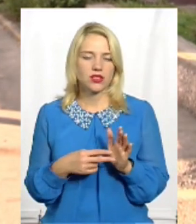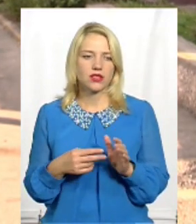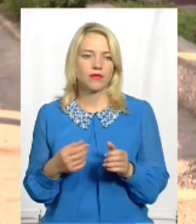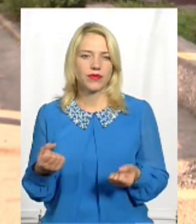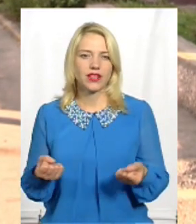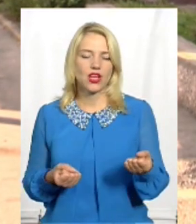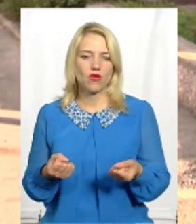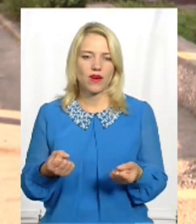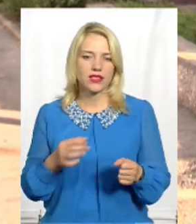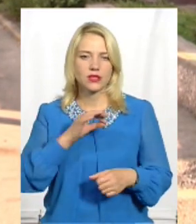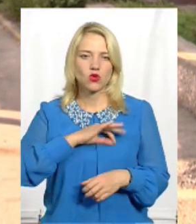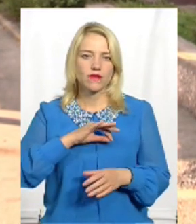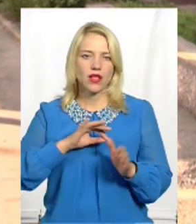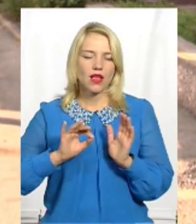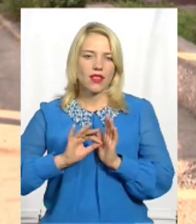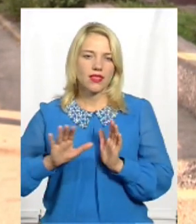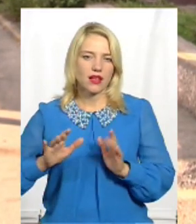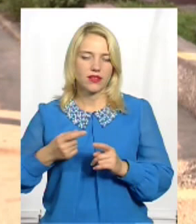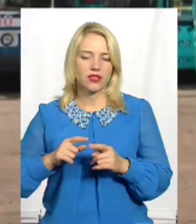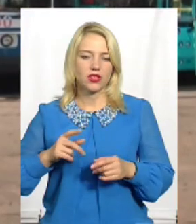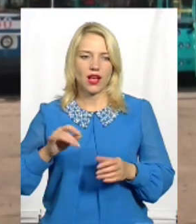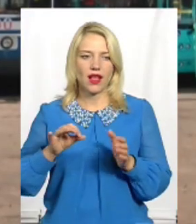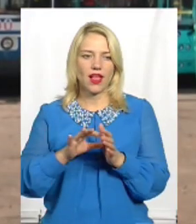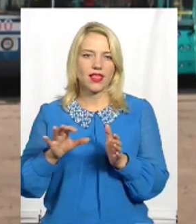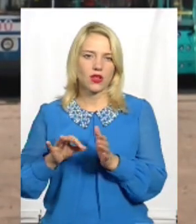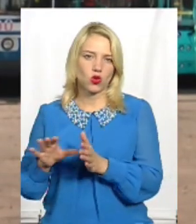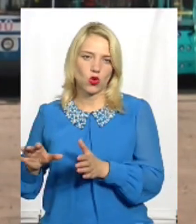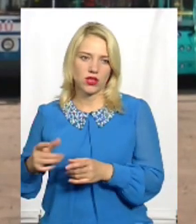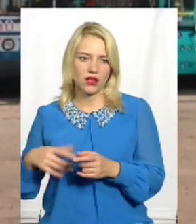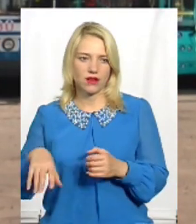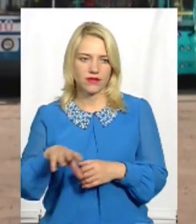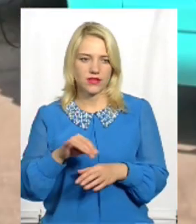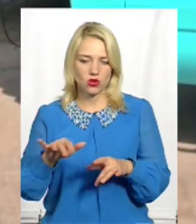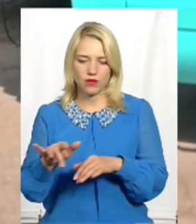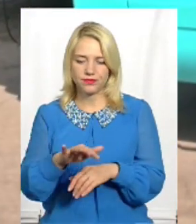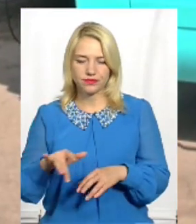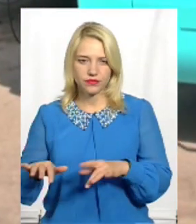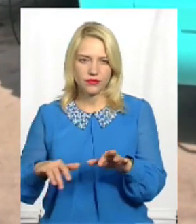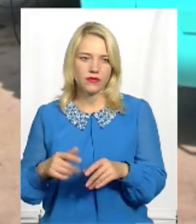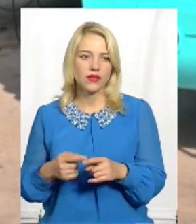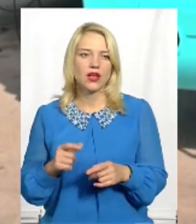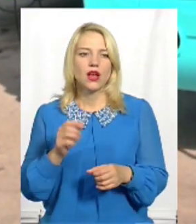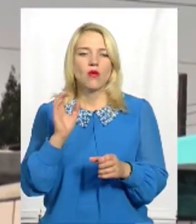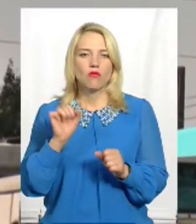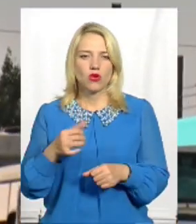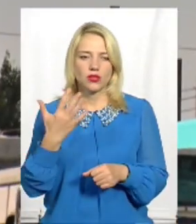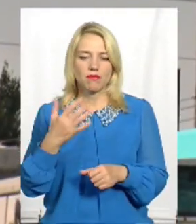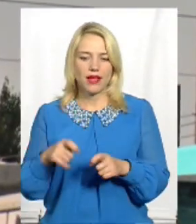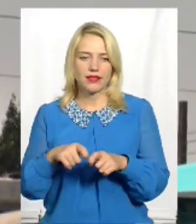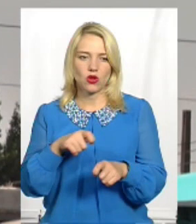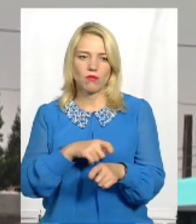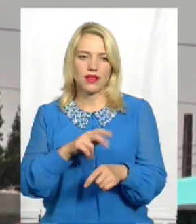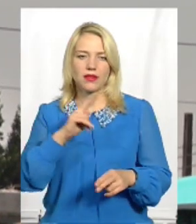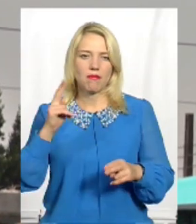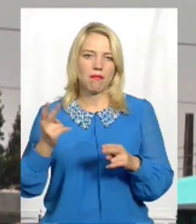якби споживання енергії, керується електронікою. Закуплені тролейбуси можуть працювати автономно до 5 кілометрів, каже Віктор Паламарчук. Один